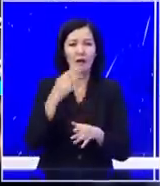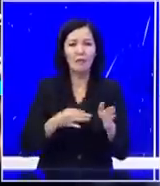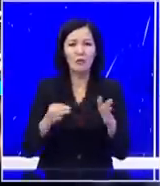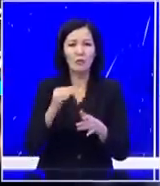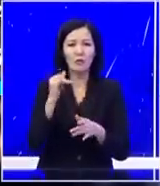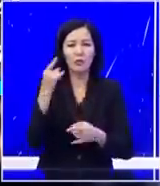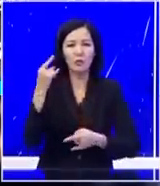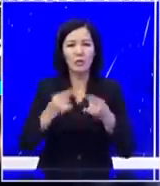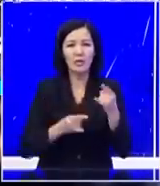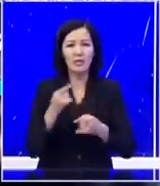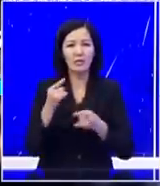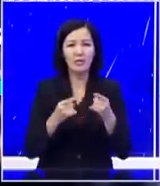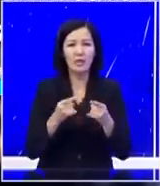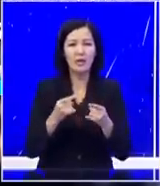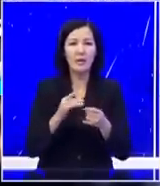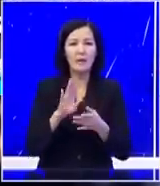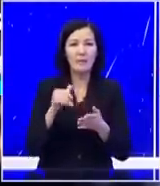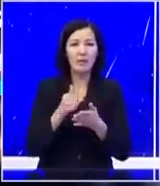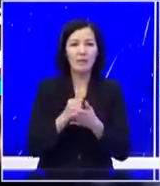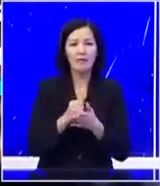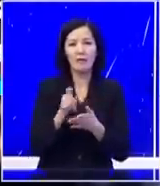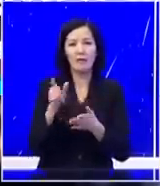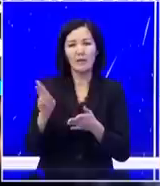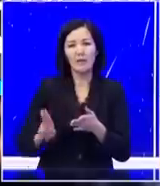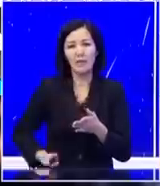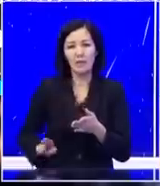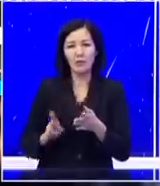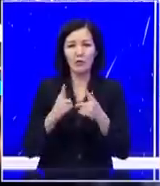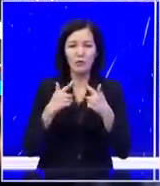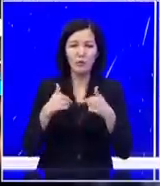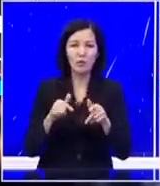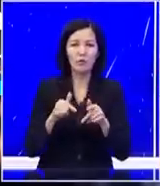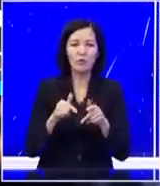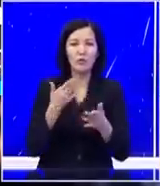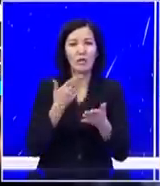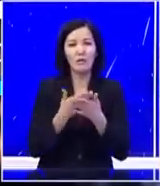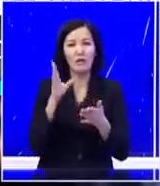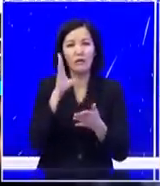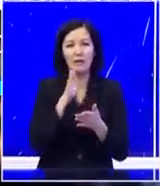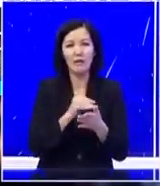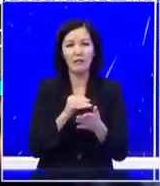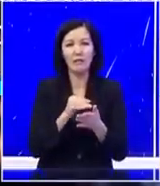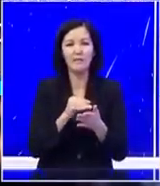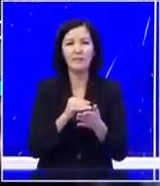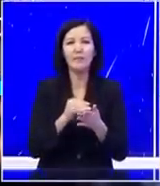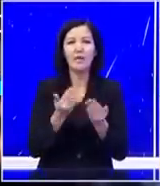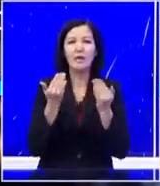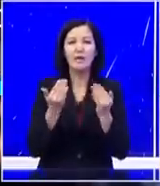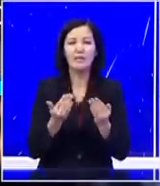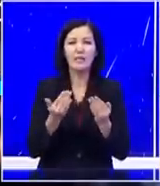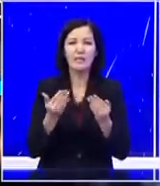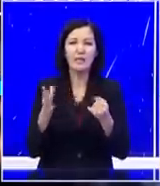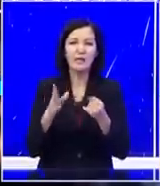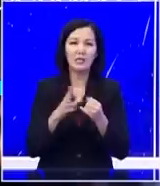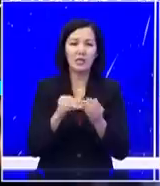облыстық Жетісу арнасының директоры ретінде білікті басшы, ұтқыр ұйымдастырушы екенін де көрсете білді. Марқұмның топырағы торға,